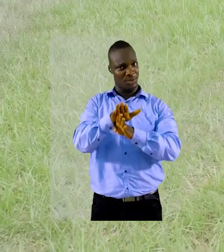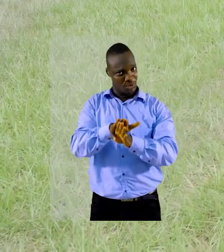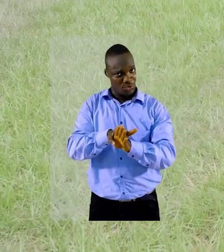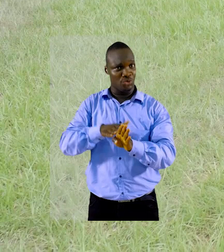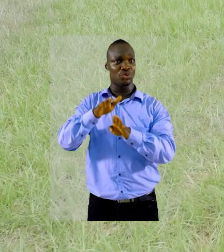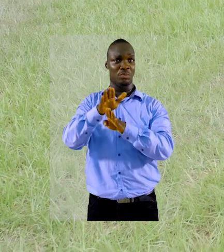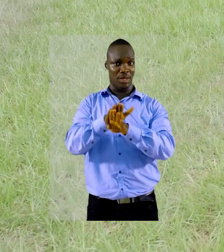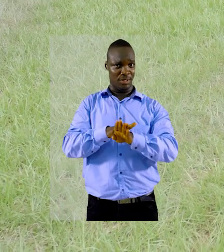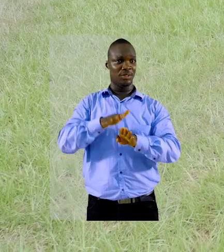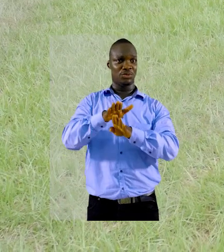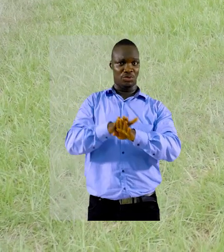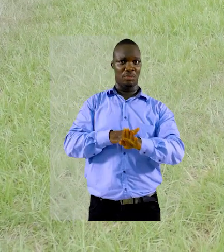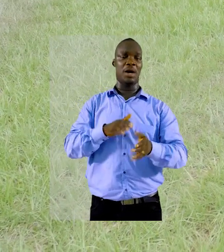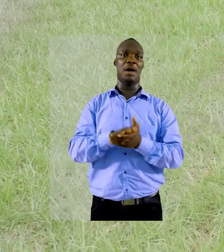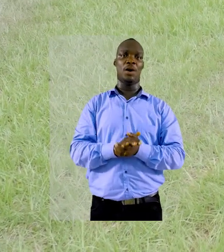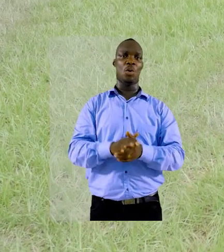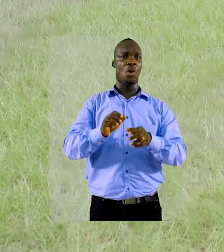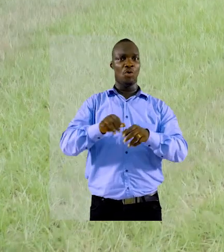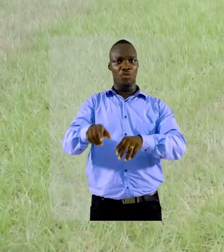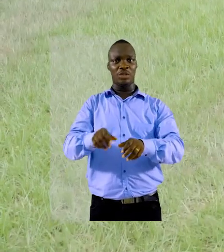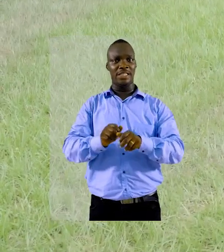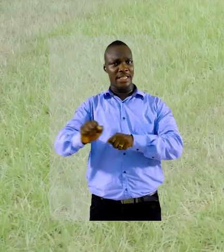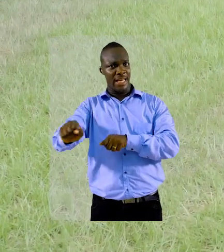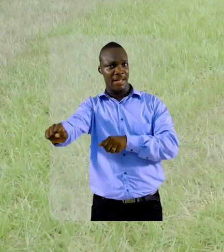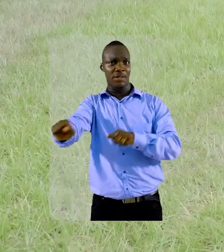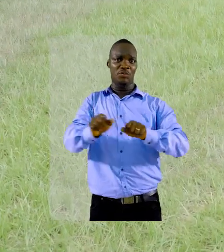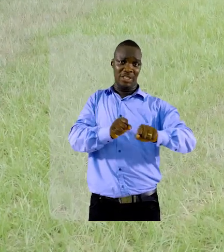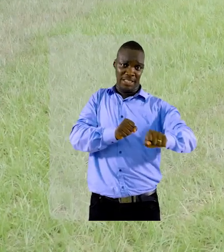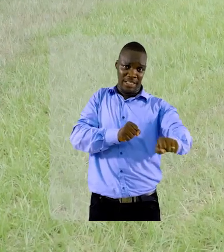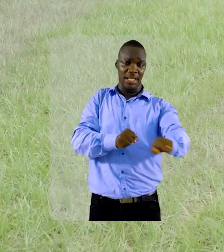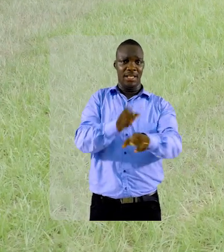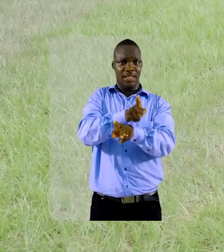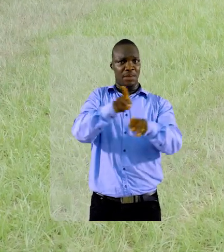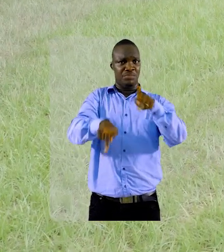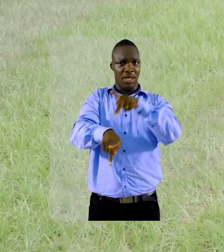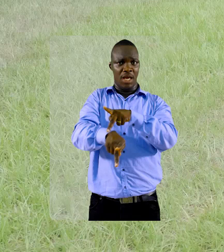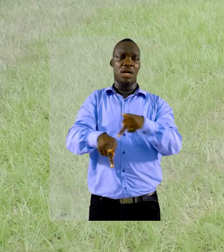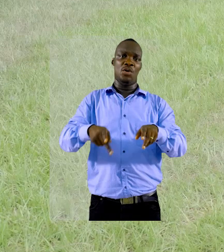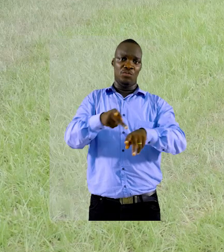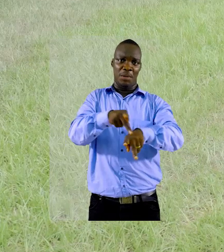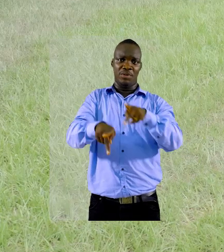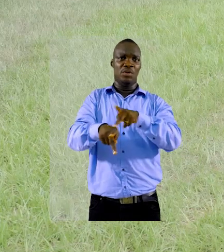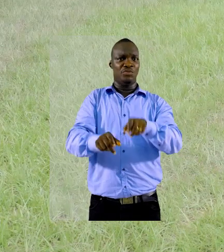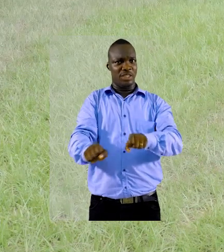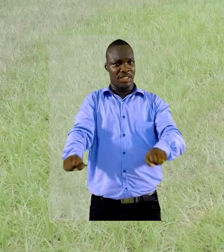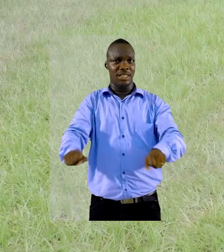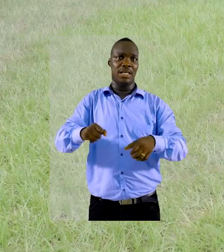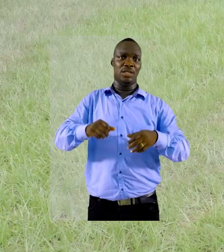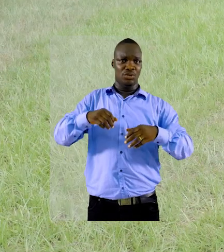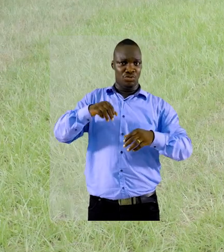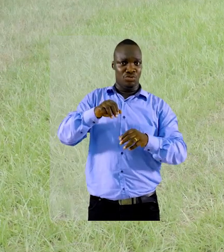Allez, on va repartir, on va tirer doucement, doucement pour détendre les jambes. On va détendre les jambes doucement,